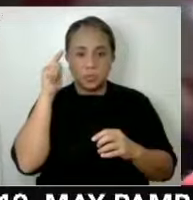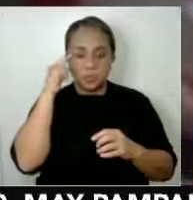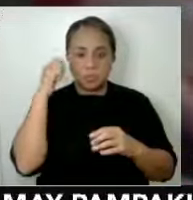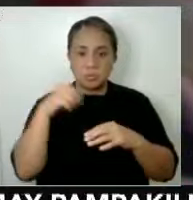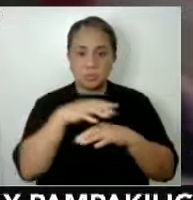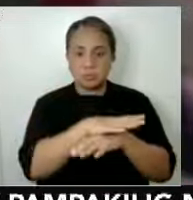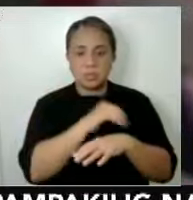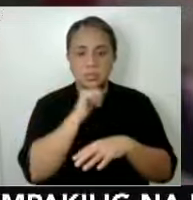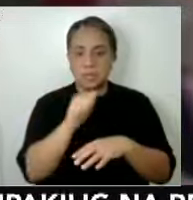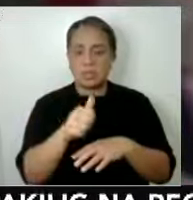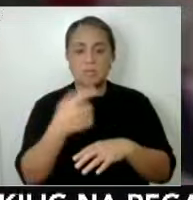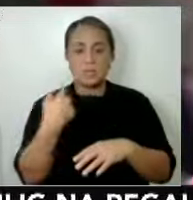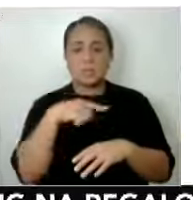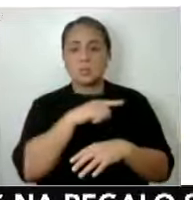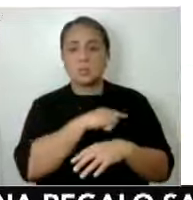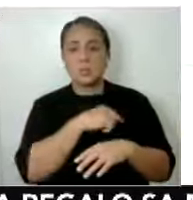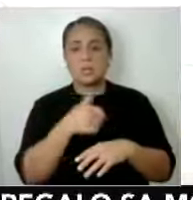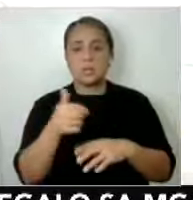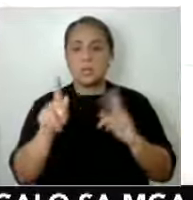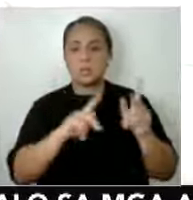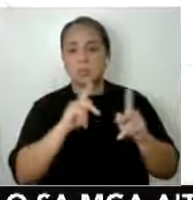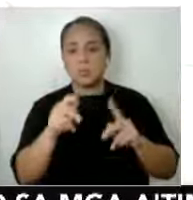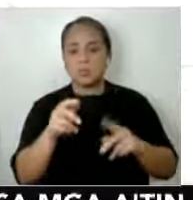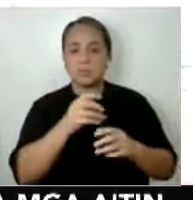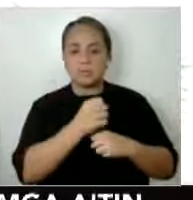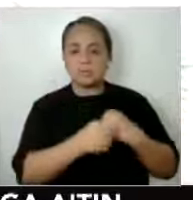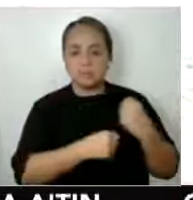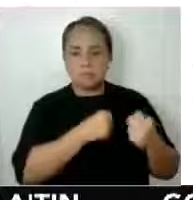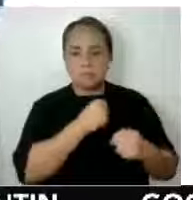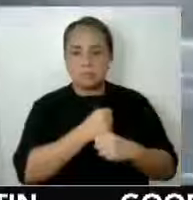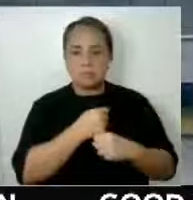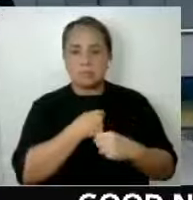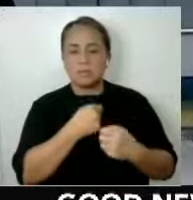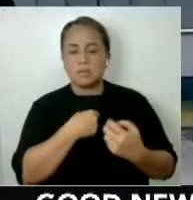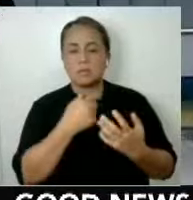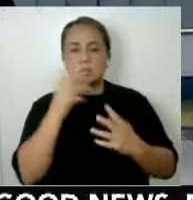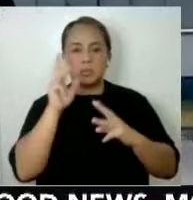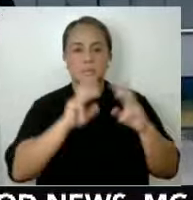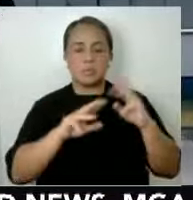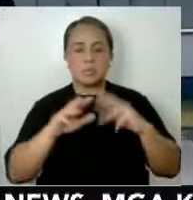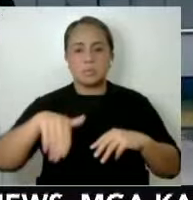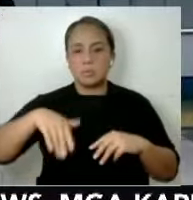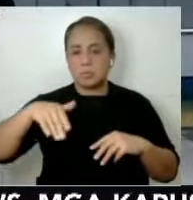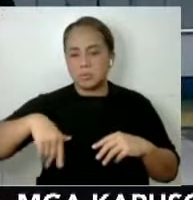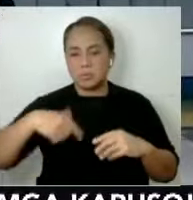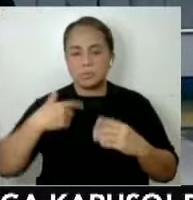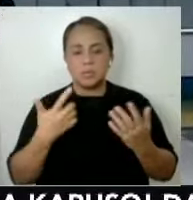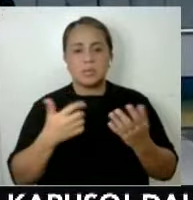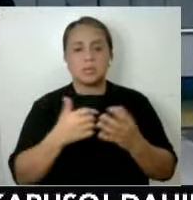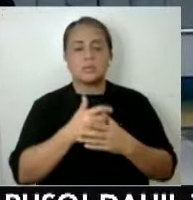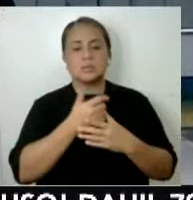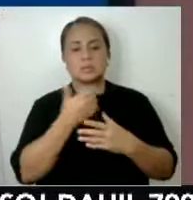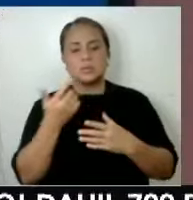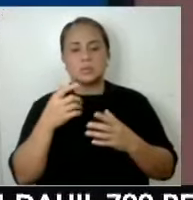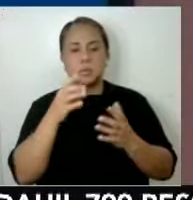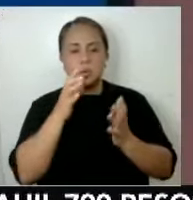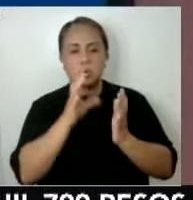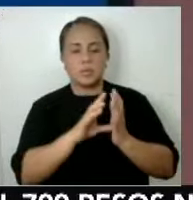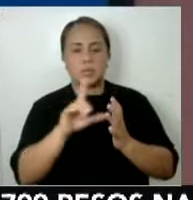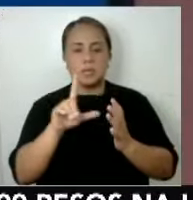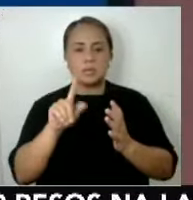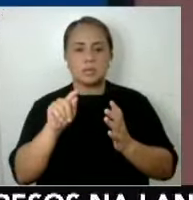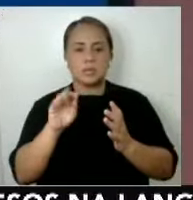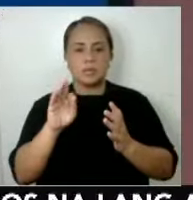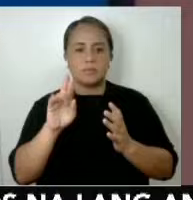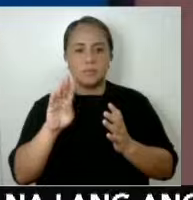pong commuters ang nagsasuffer. Medyo nag-aalala kasi baka malate po kami. Hinihingan pa namin ng komento ang LTFRB. Nauna